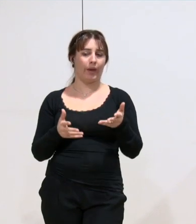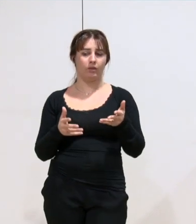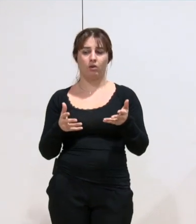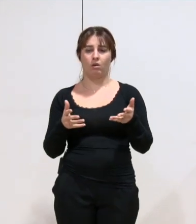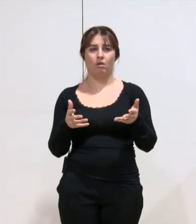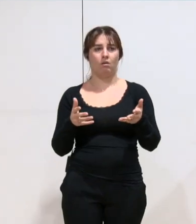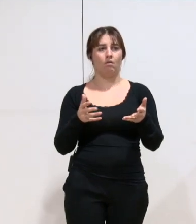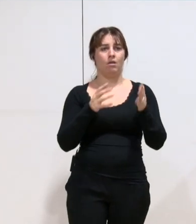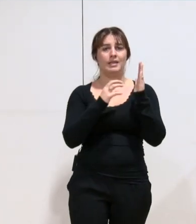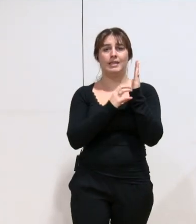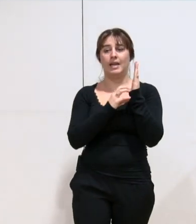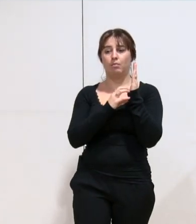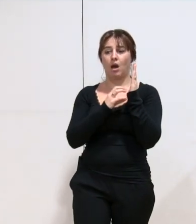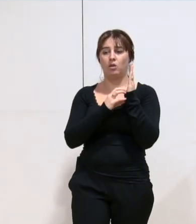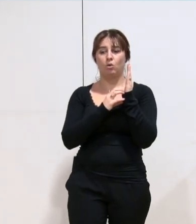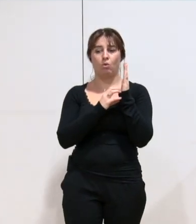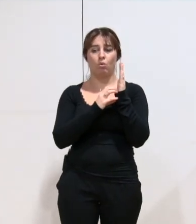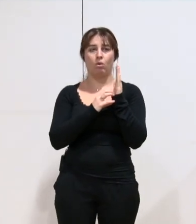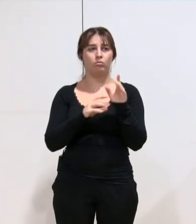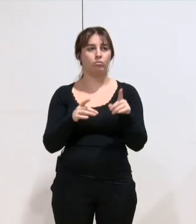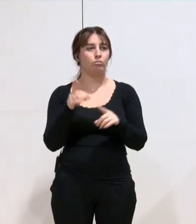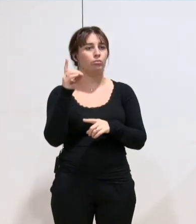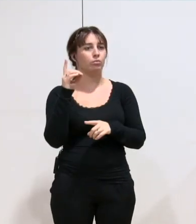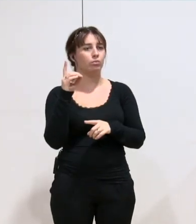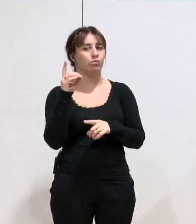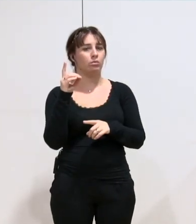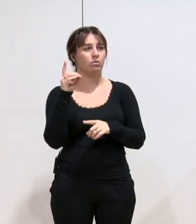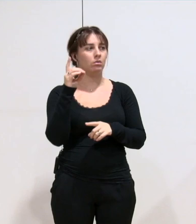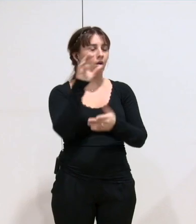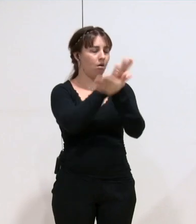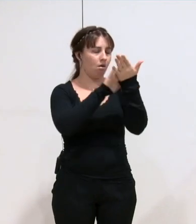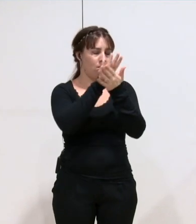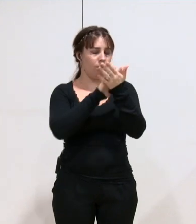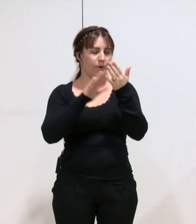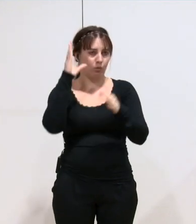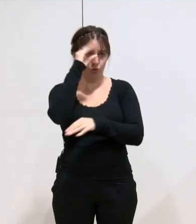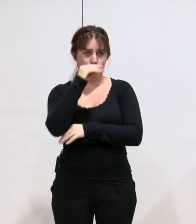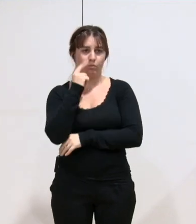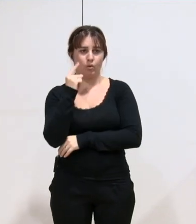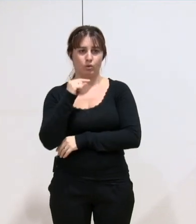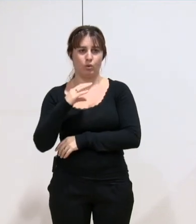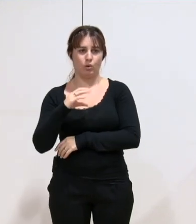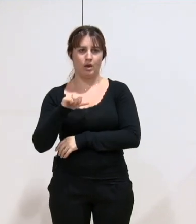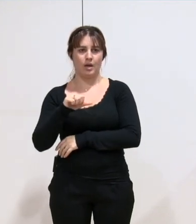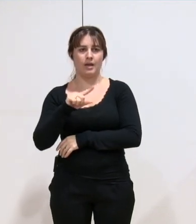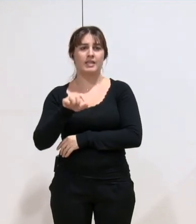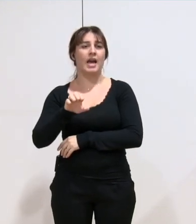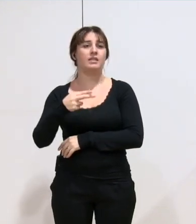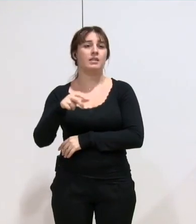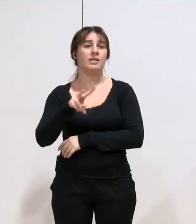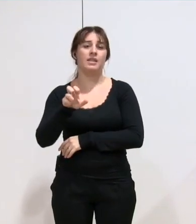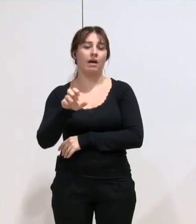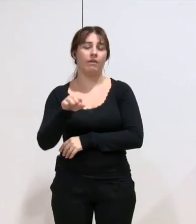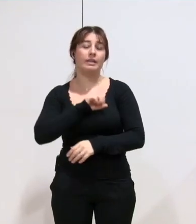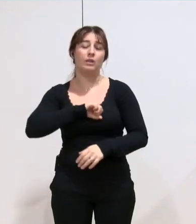sur cette délibération... Je vais demander la parole. J'avais oublié, M. Cazenave, tout à fait. Monsieur oui, Cazenave, je vais pas, rassurez-vous,